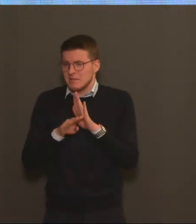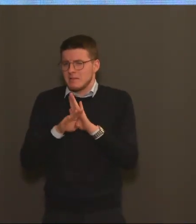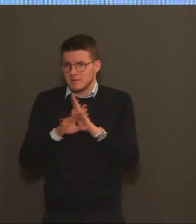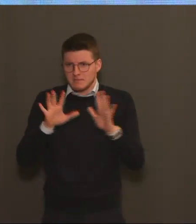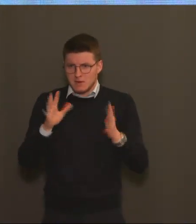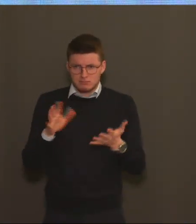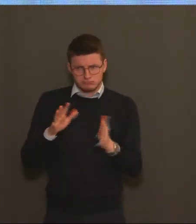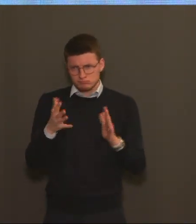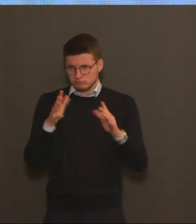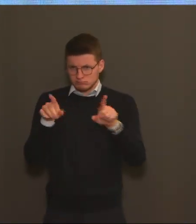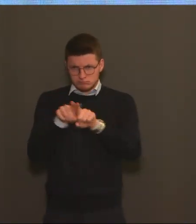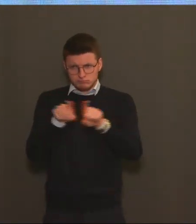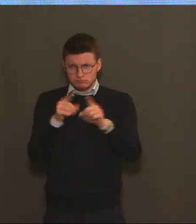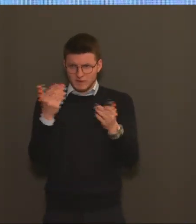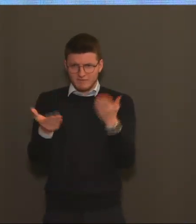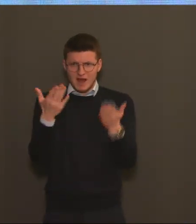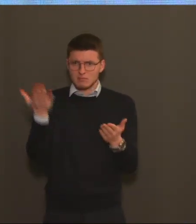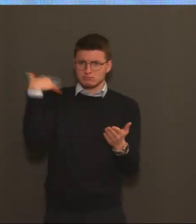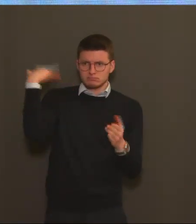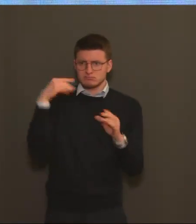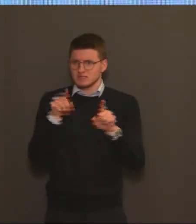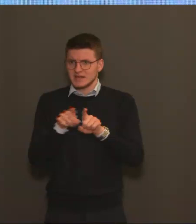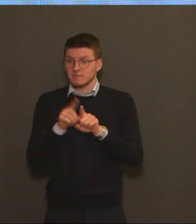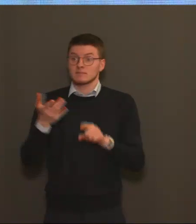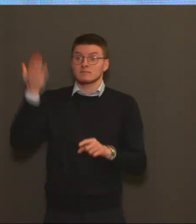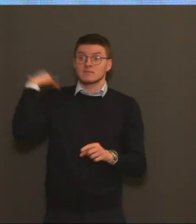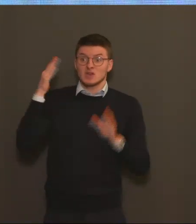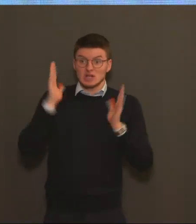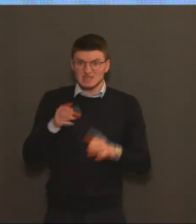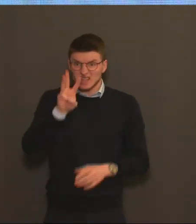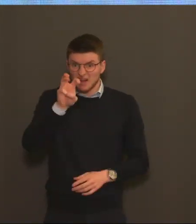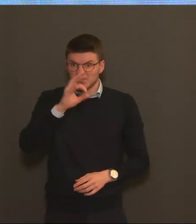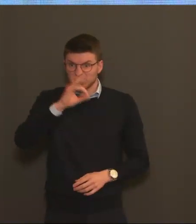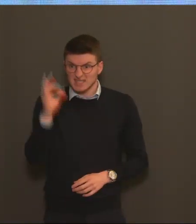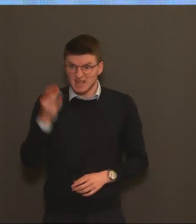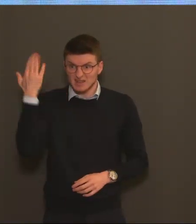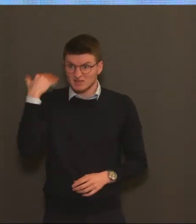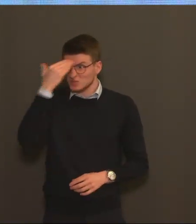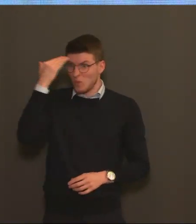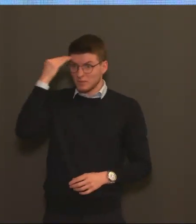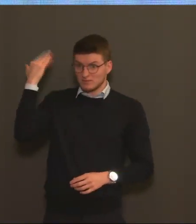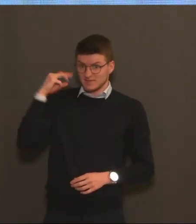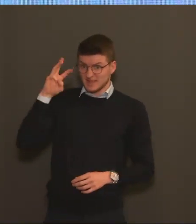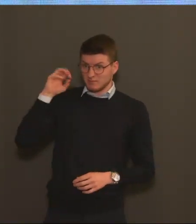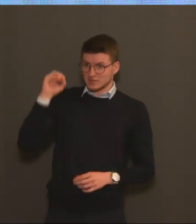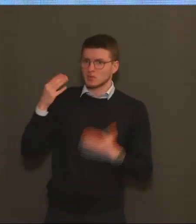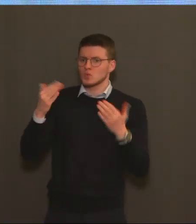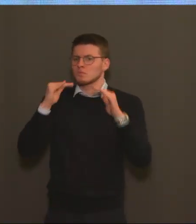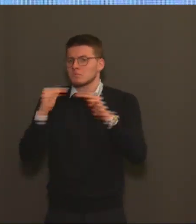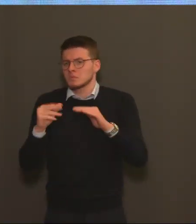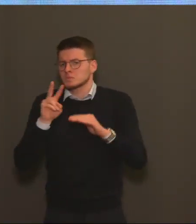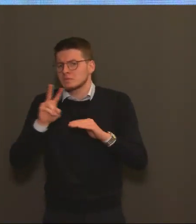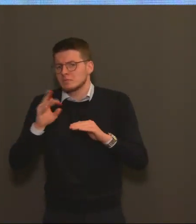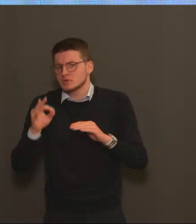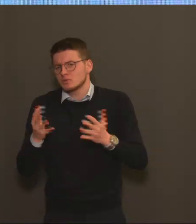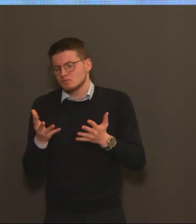van vroeger kennen. Op een gegeven moment is dat zelfs 30% geweest tijdens de zomer. Nu, waarom neemt het percentage licht toe?